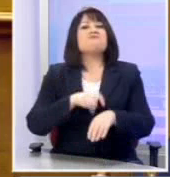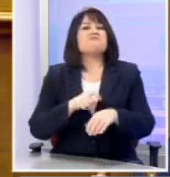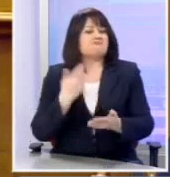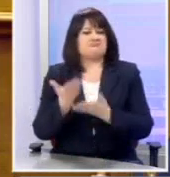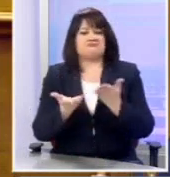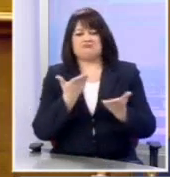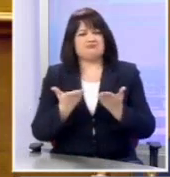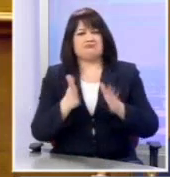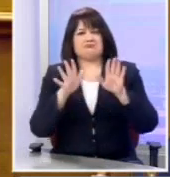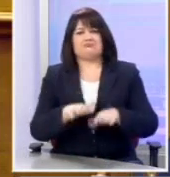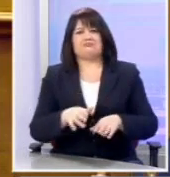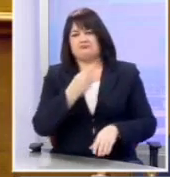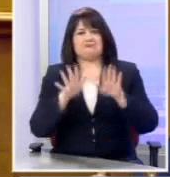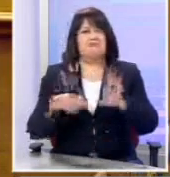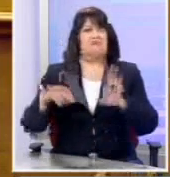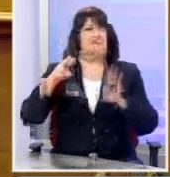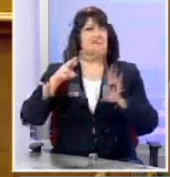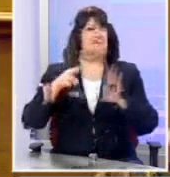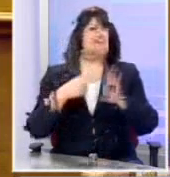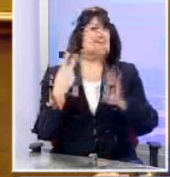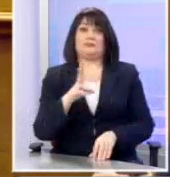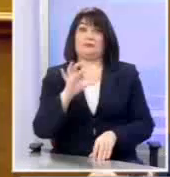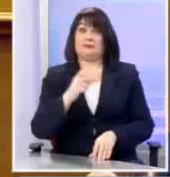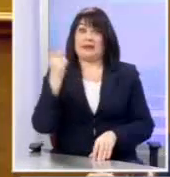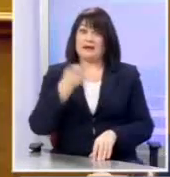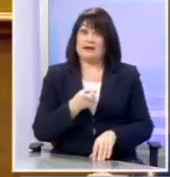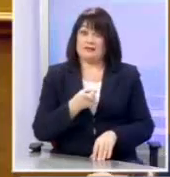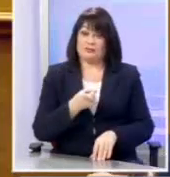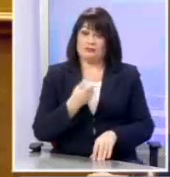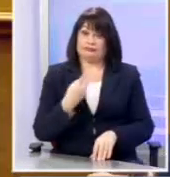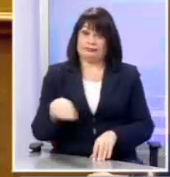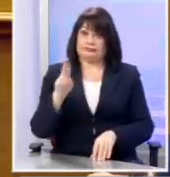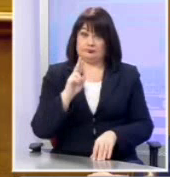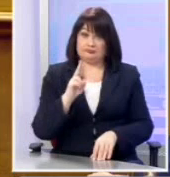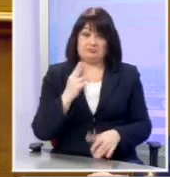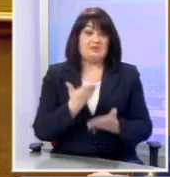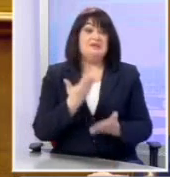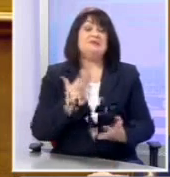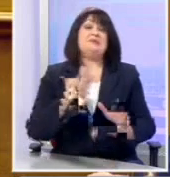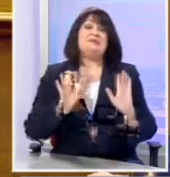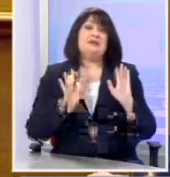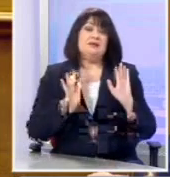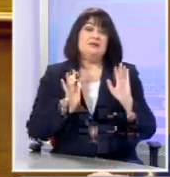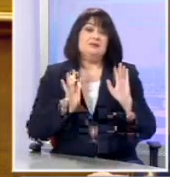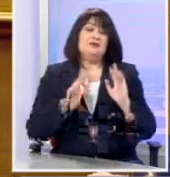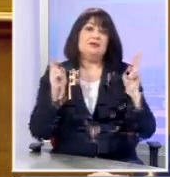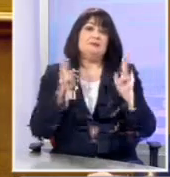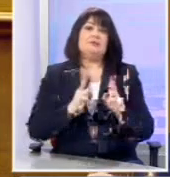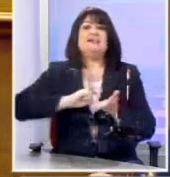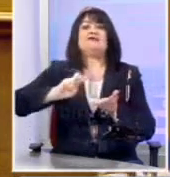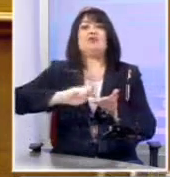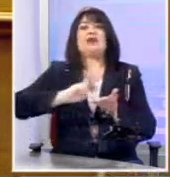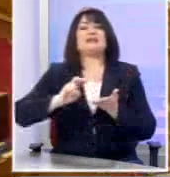της ανεργίας κατά 250% και της επακόλουθης μείωσης των εισφορών.